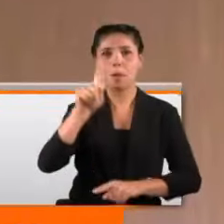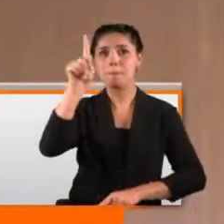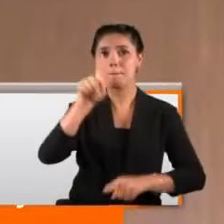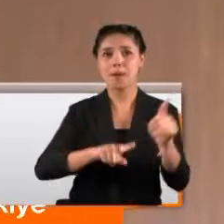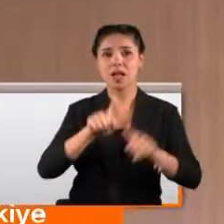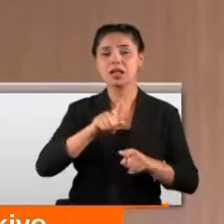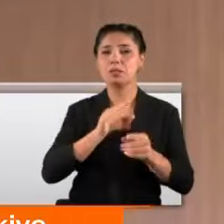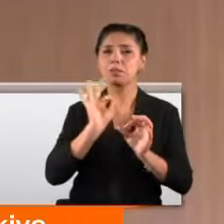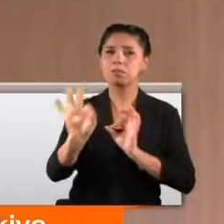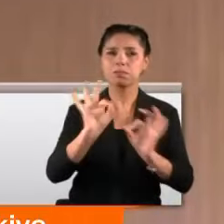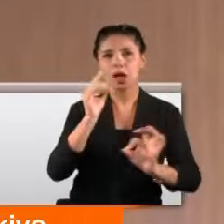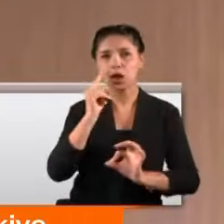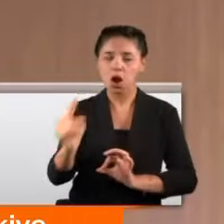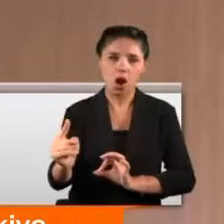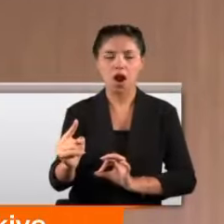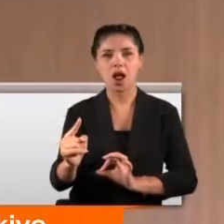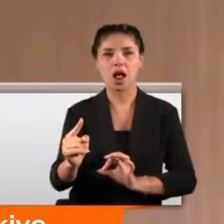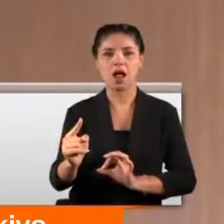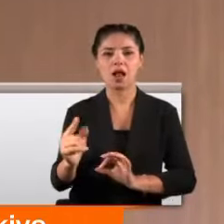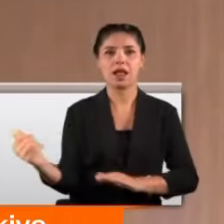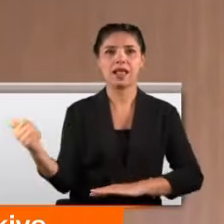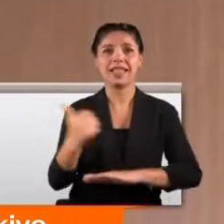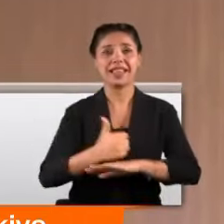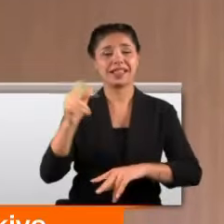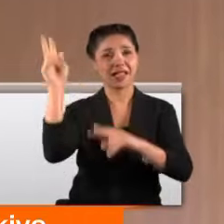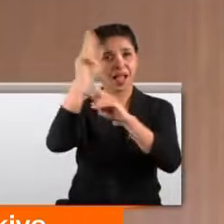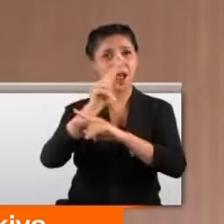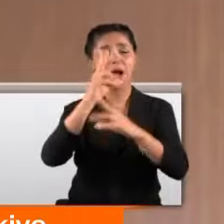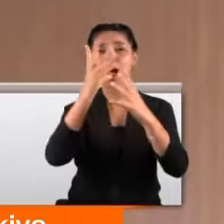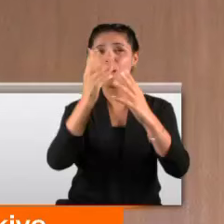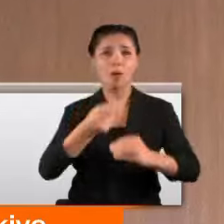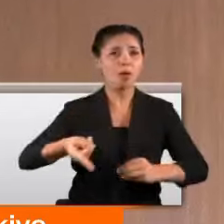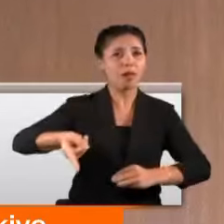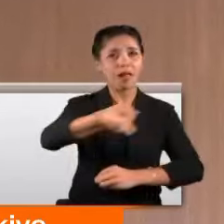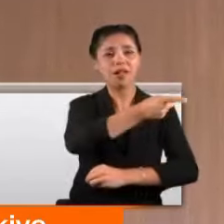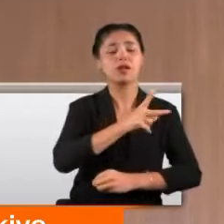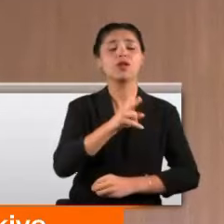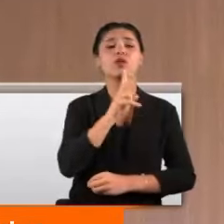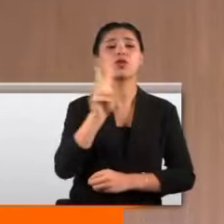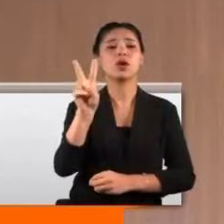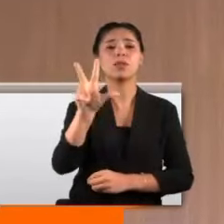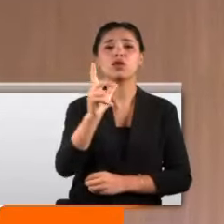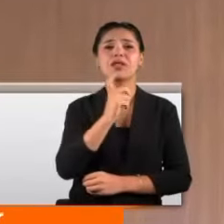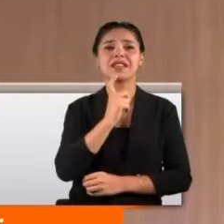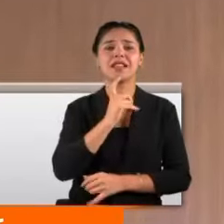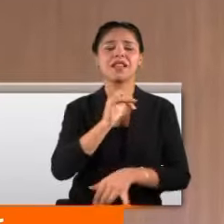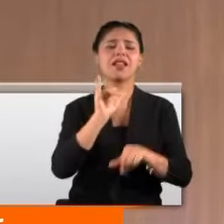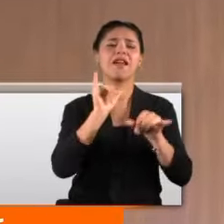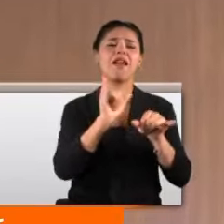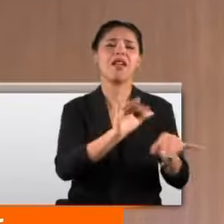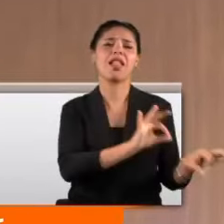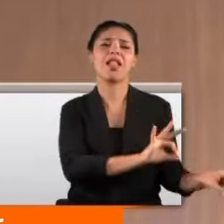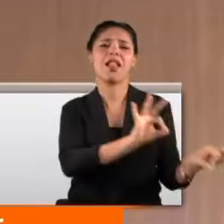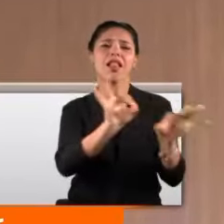gazıyla, rüzgarıyla iktidar hayalini kuranlar ise son 23 yıldır olduğu gibi